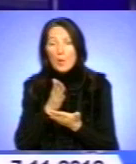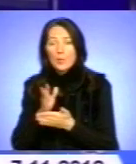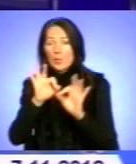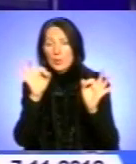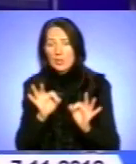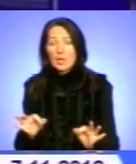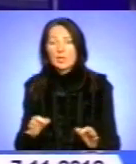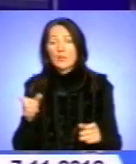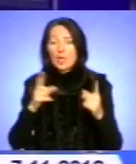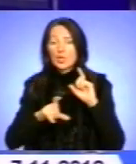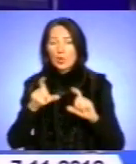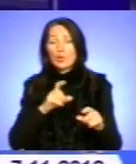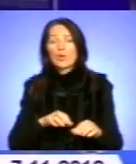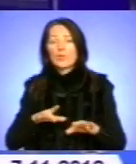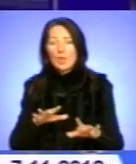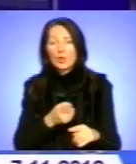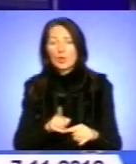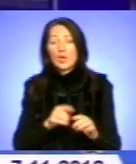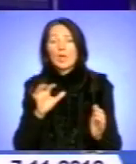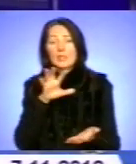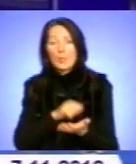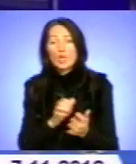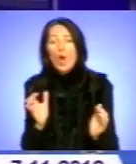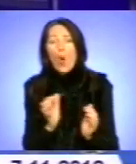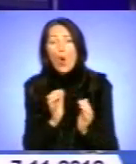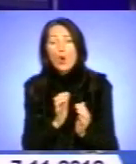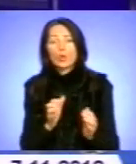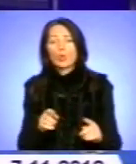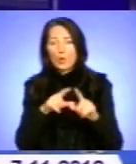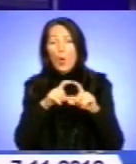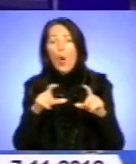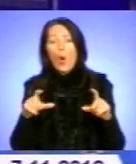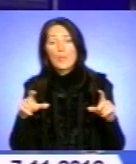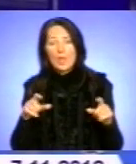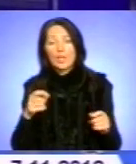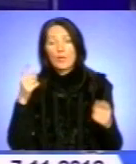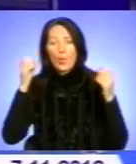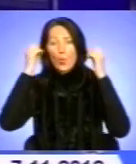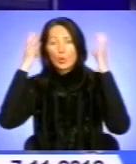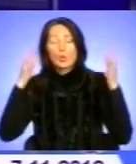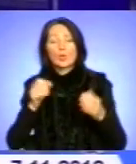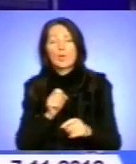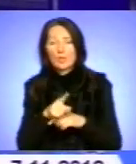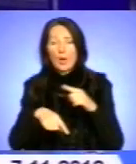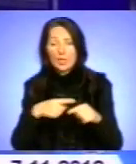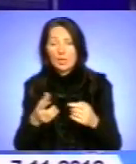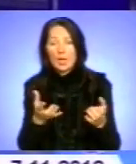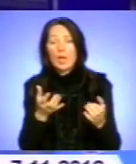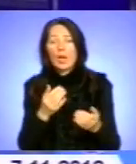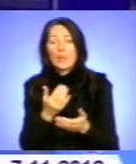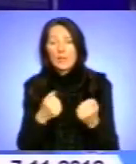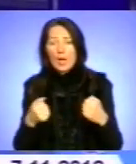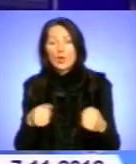які займаються охороною об'єктів культурної спадщини. Пропозицію взяти участь у проєкті отримав і національний заповідник